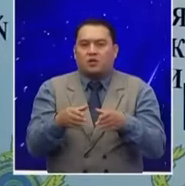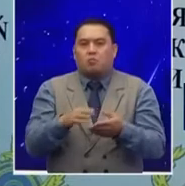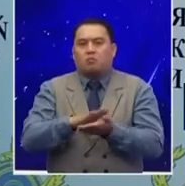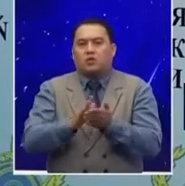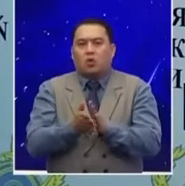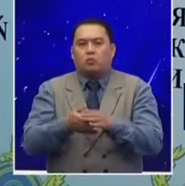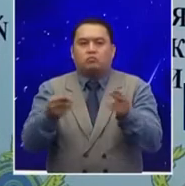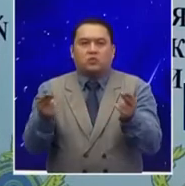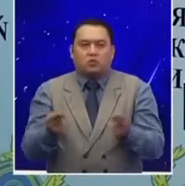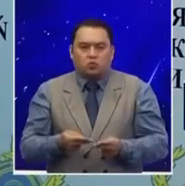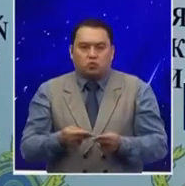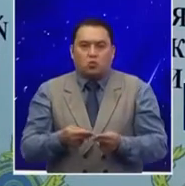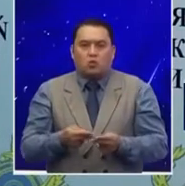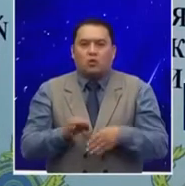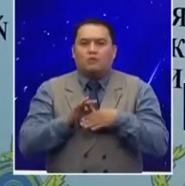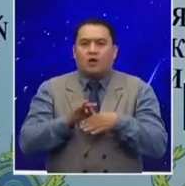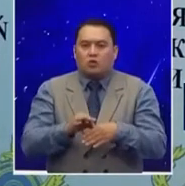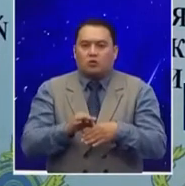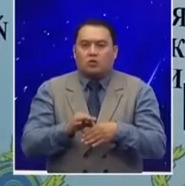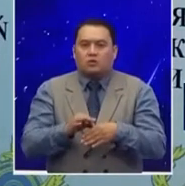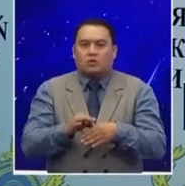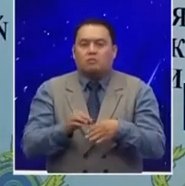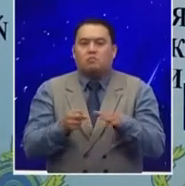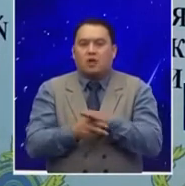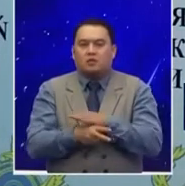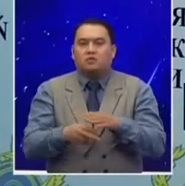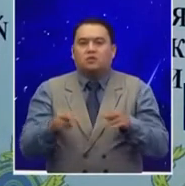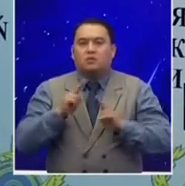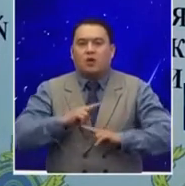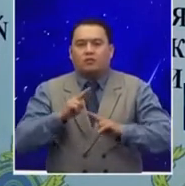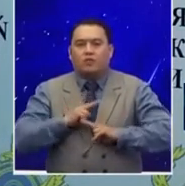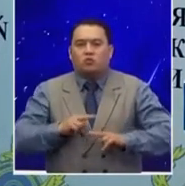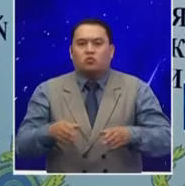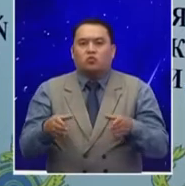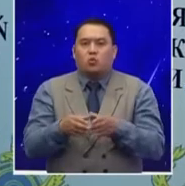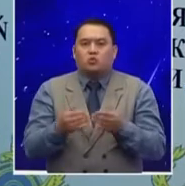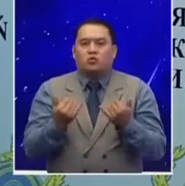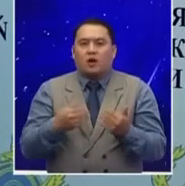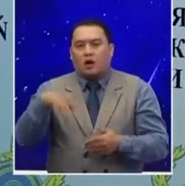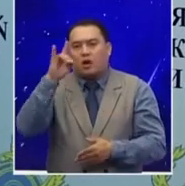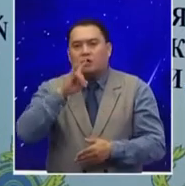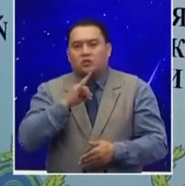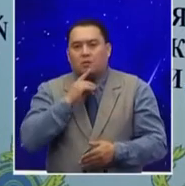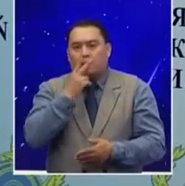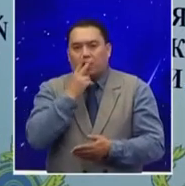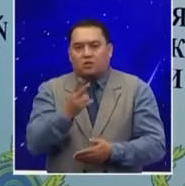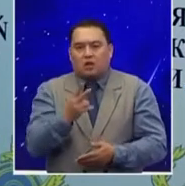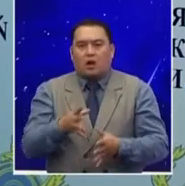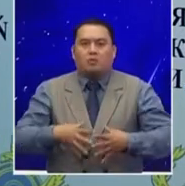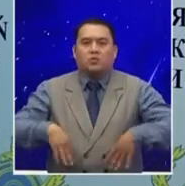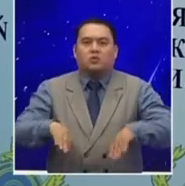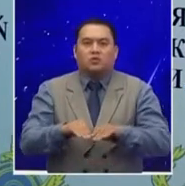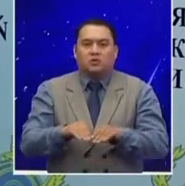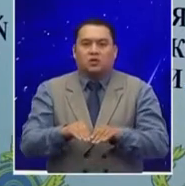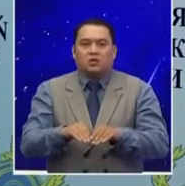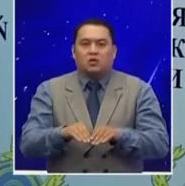подписан совместный меморандум с Управлением Верховным комиссаром по делам беженцев, с партнерскими организациями, в данном случае Казахстанское международное бюро по правам человека и общественное объединение